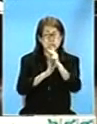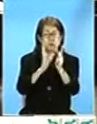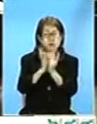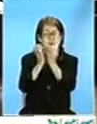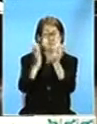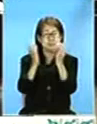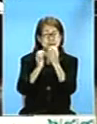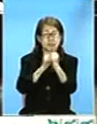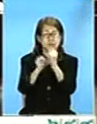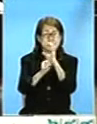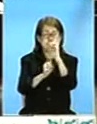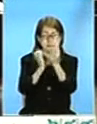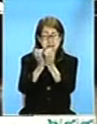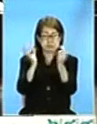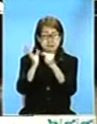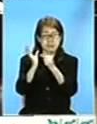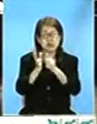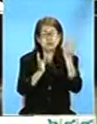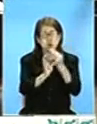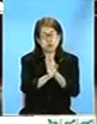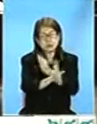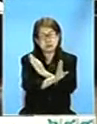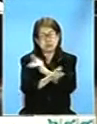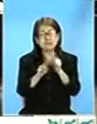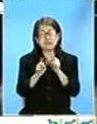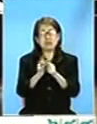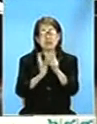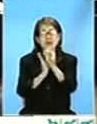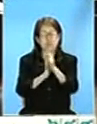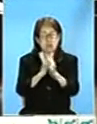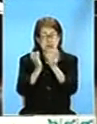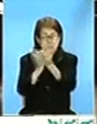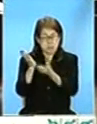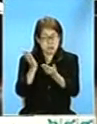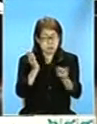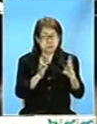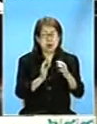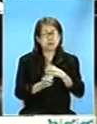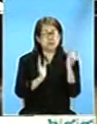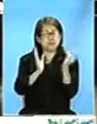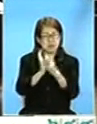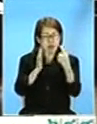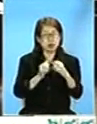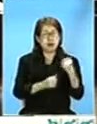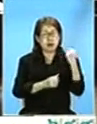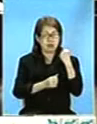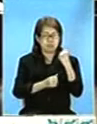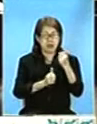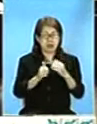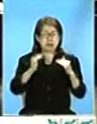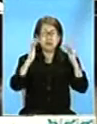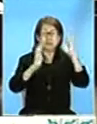นี้และทุกฉบับที่ผ่านมาเราบัญญัติว่าอำนาจอธิปไตยเป็นของปวงชนชาว